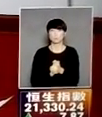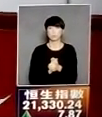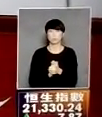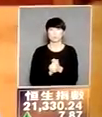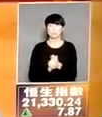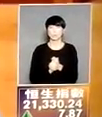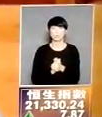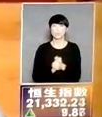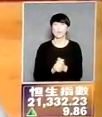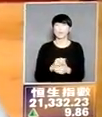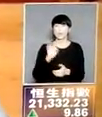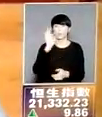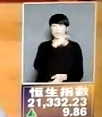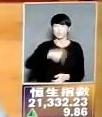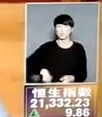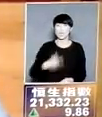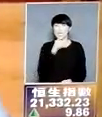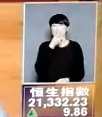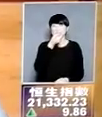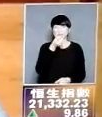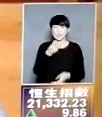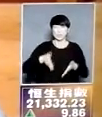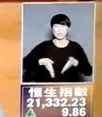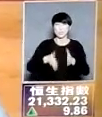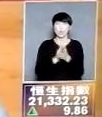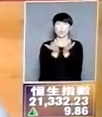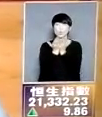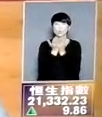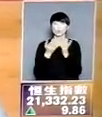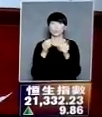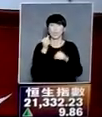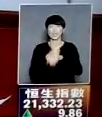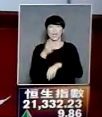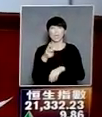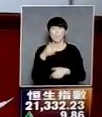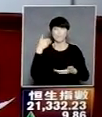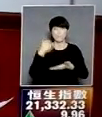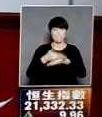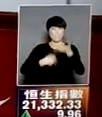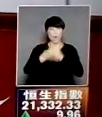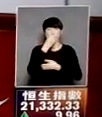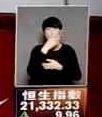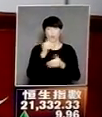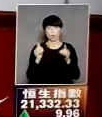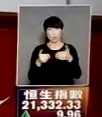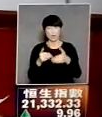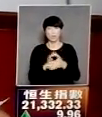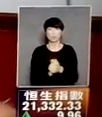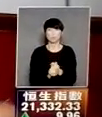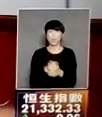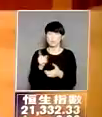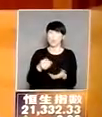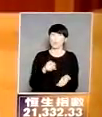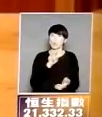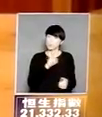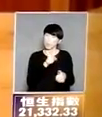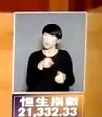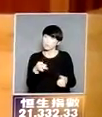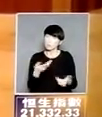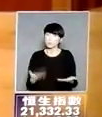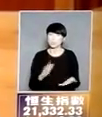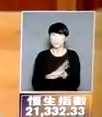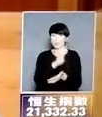请范国威议员，请范国威议员实事求是评价下特区政府在过